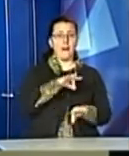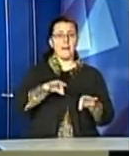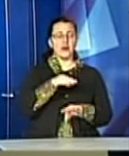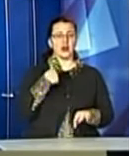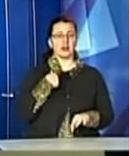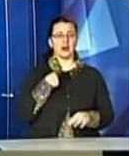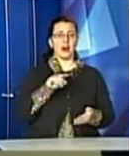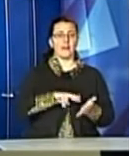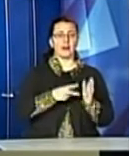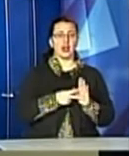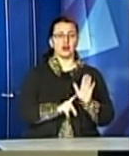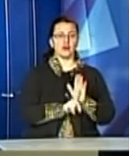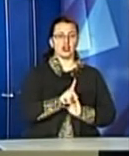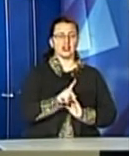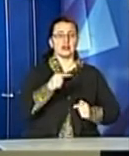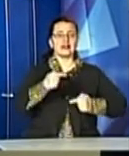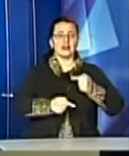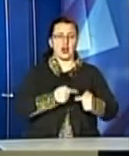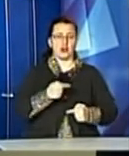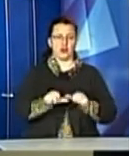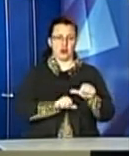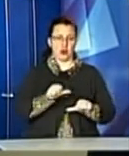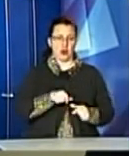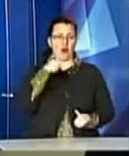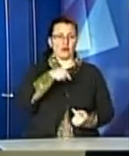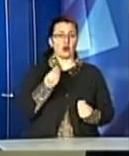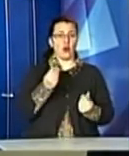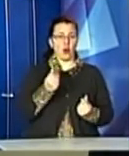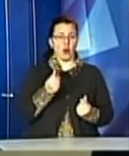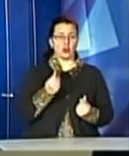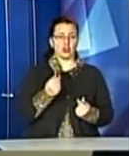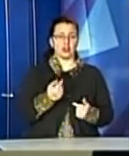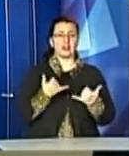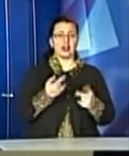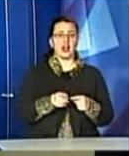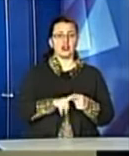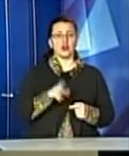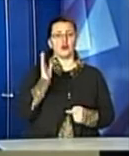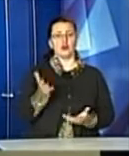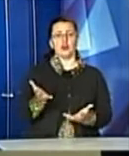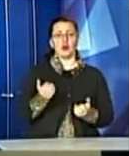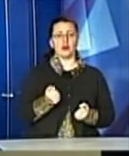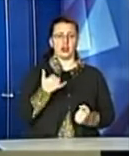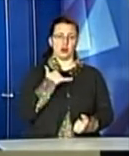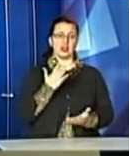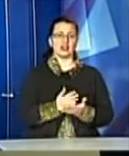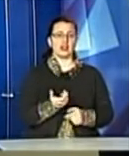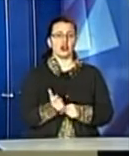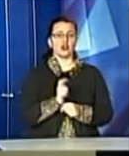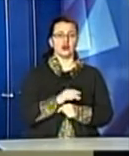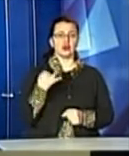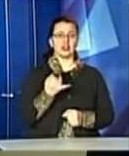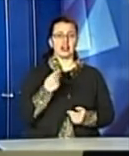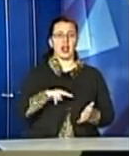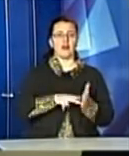збираємося впроваджувати з наступного року. Відповідно, кошти для цього ми будемо брати. У нас є дуже цікава,